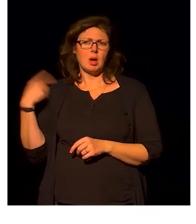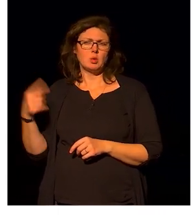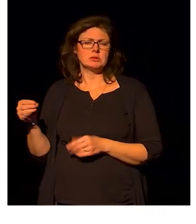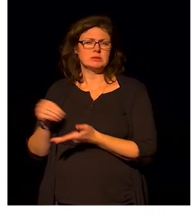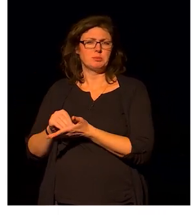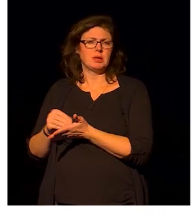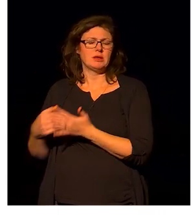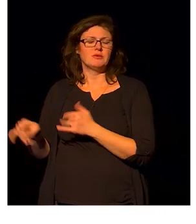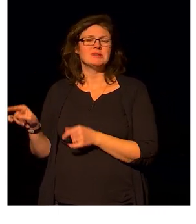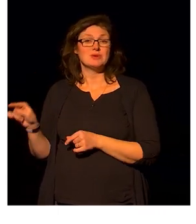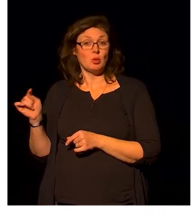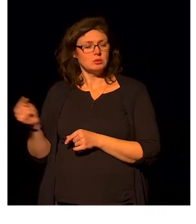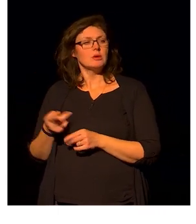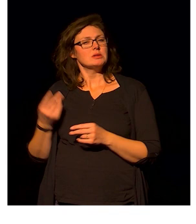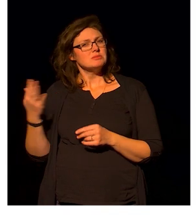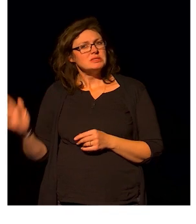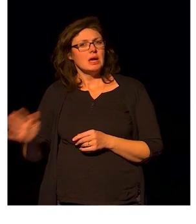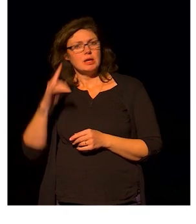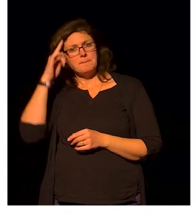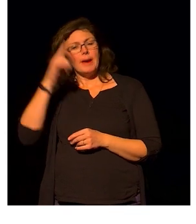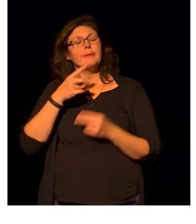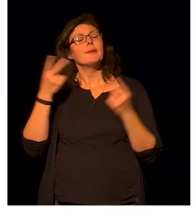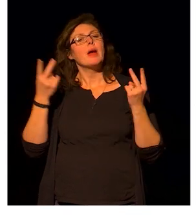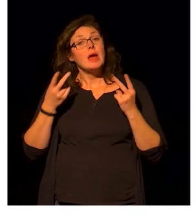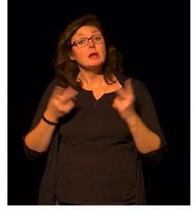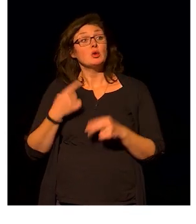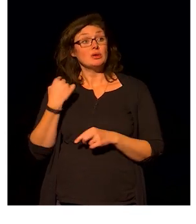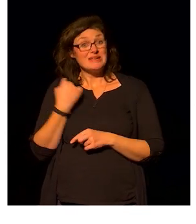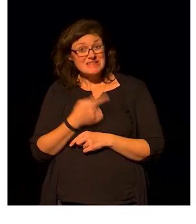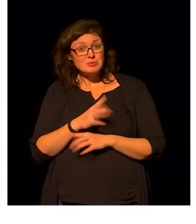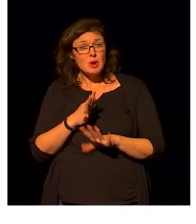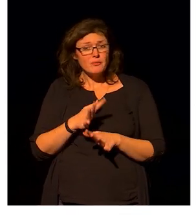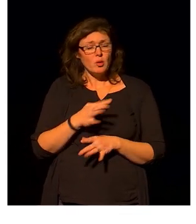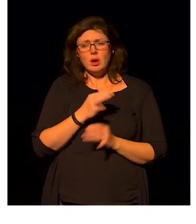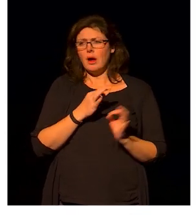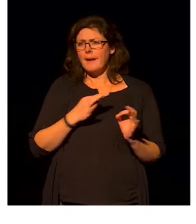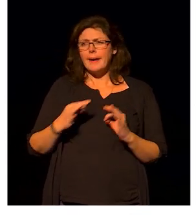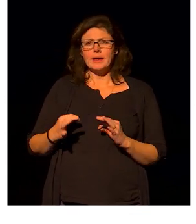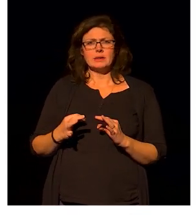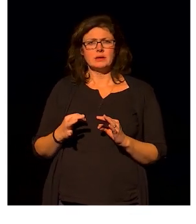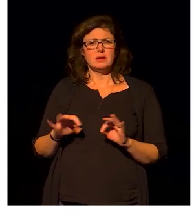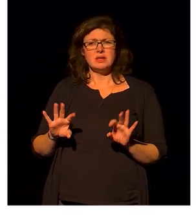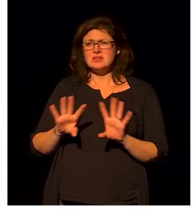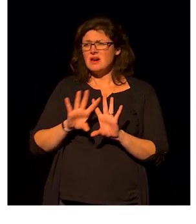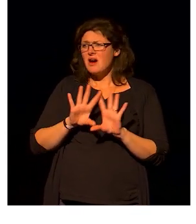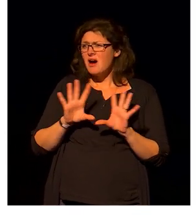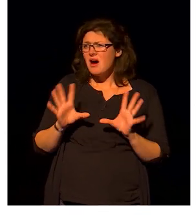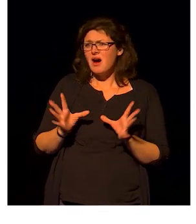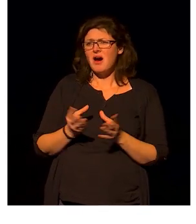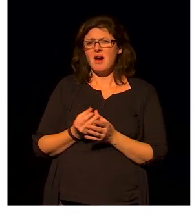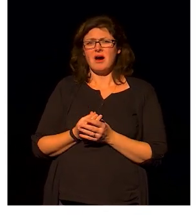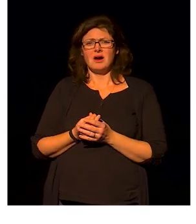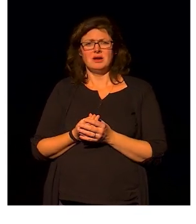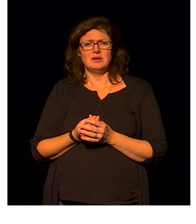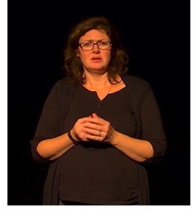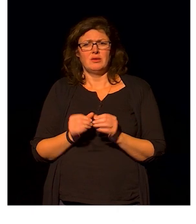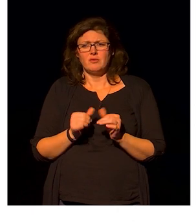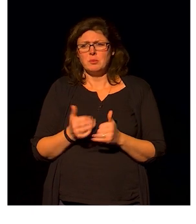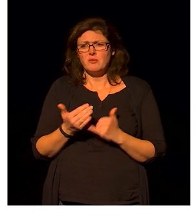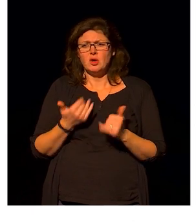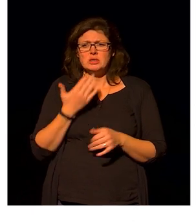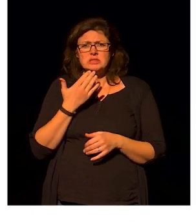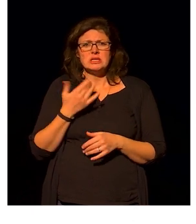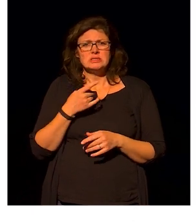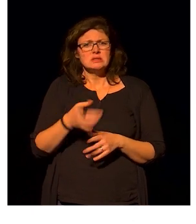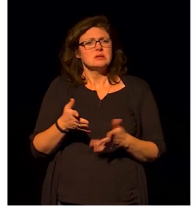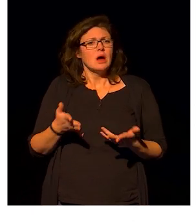der das ganz ähnlich sieht und der, obwohl er normalerweise zu allen möglichen Formen der Israel-Kritik sagt, das ist eine neue